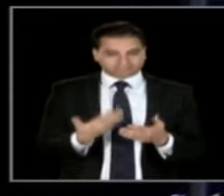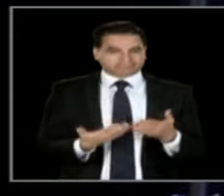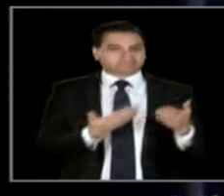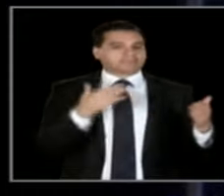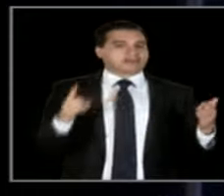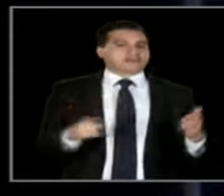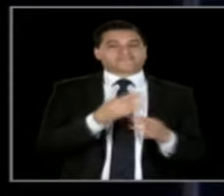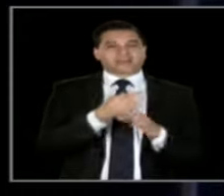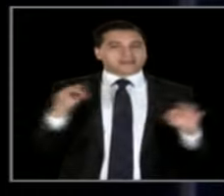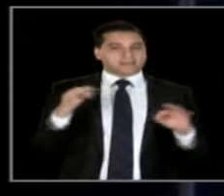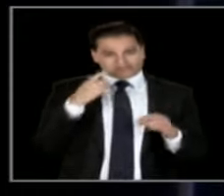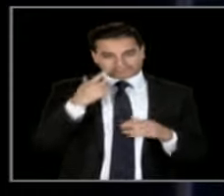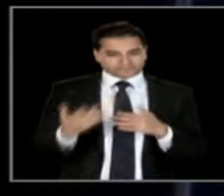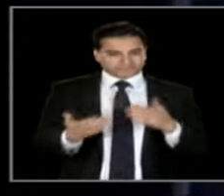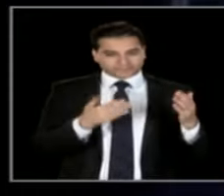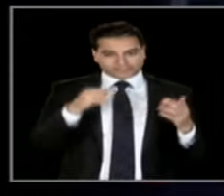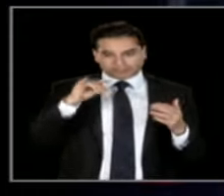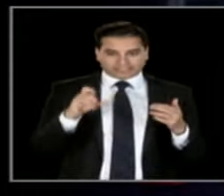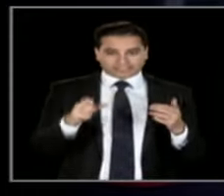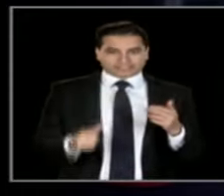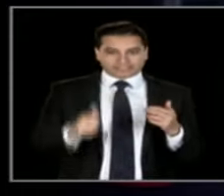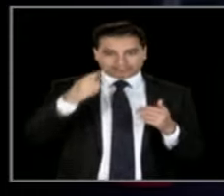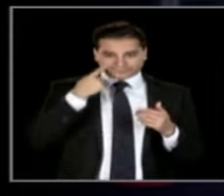كاملة يا دينا.